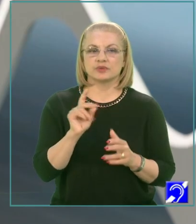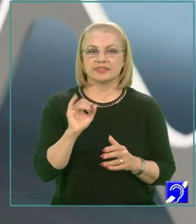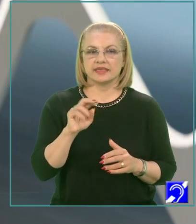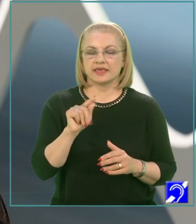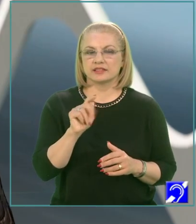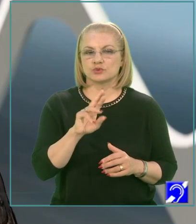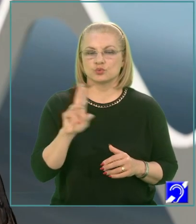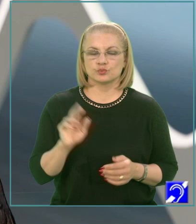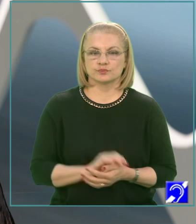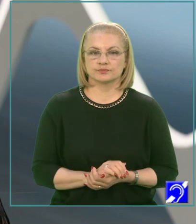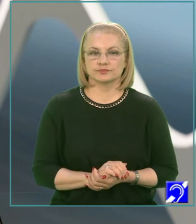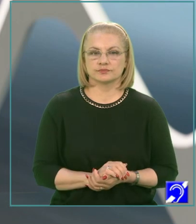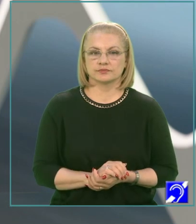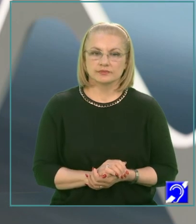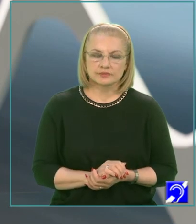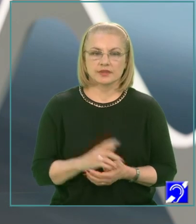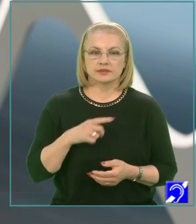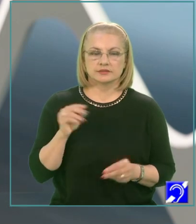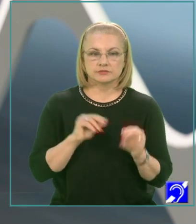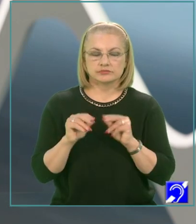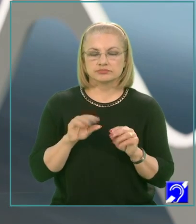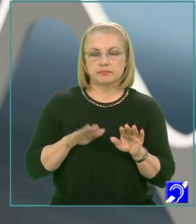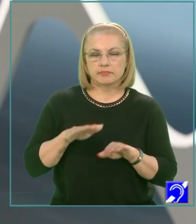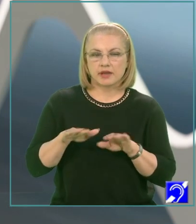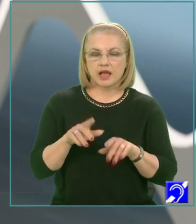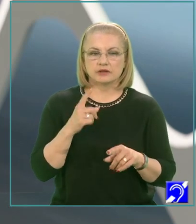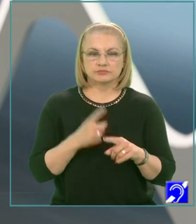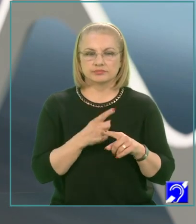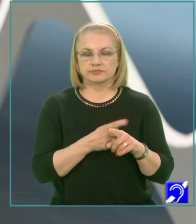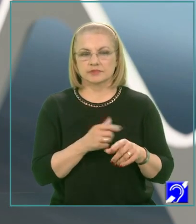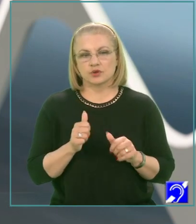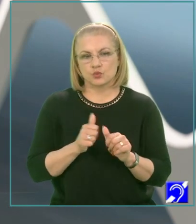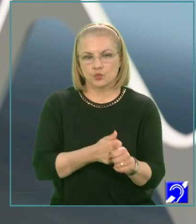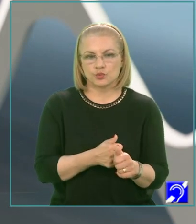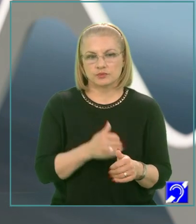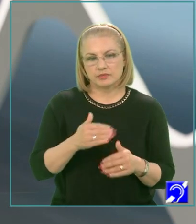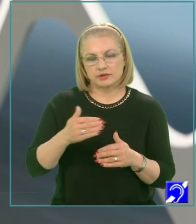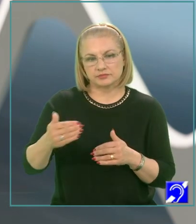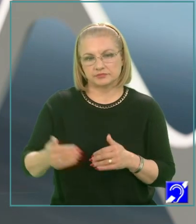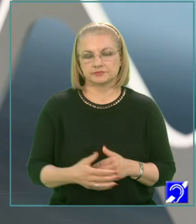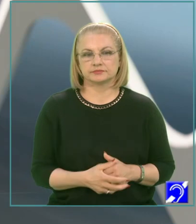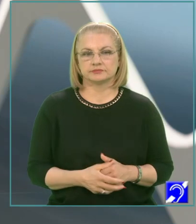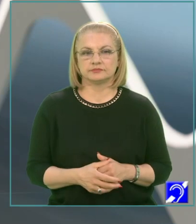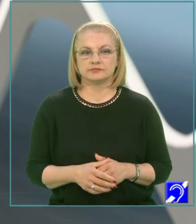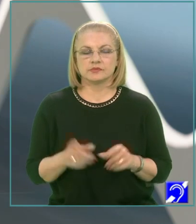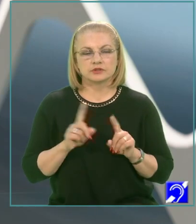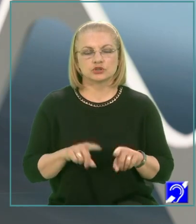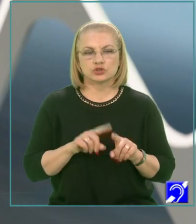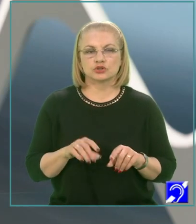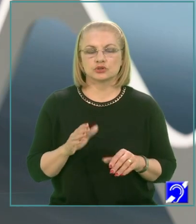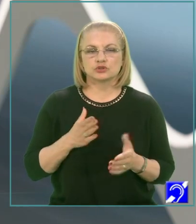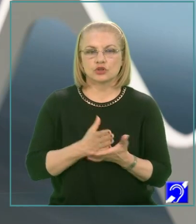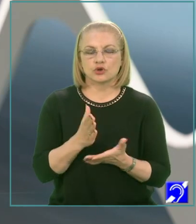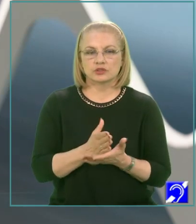procedură, avem un algoritm, avem niște pași pe care îi urmăm totdeauna